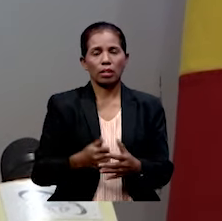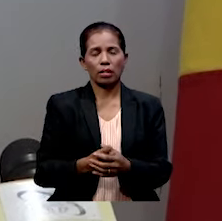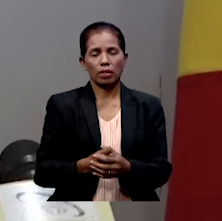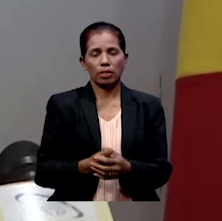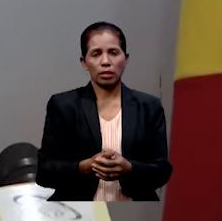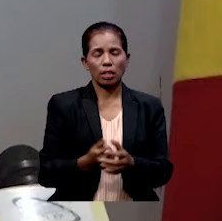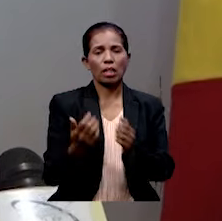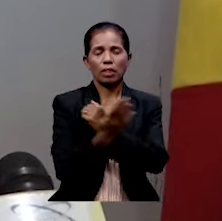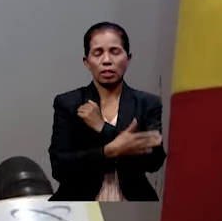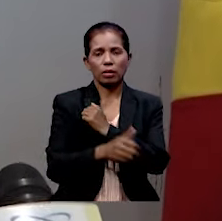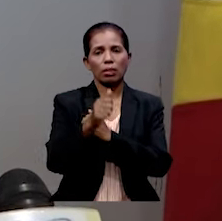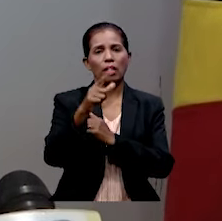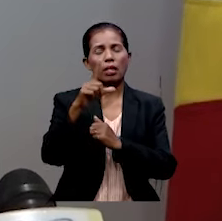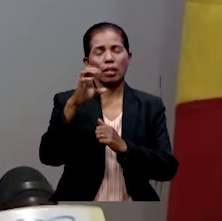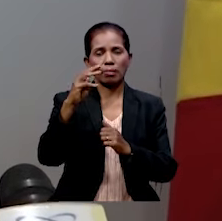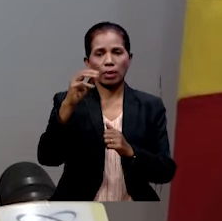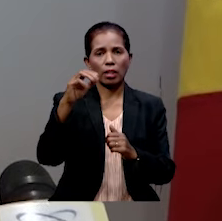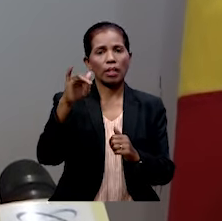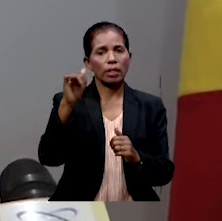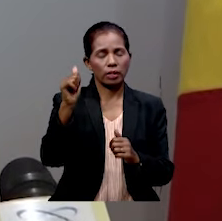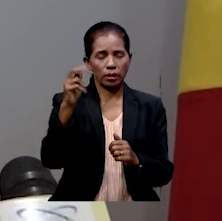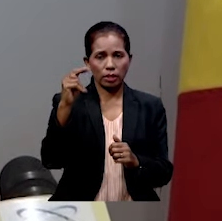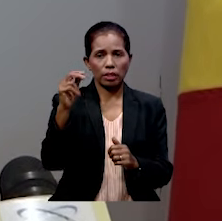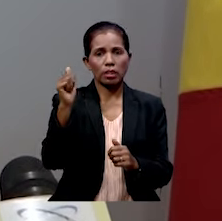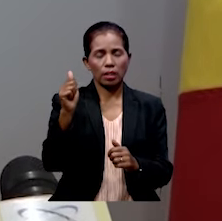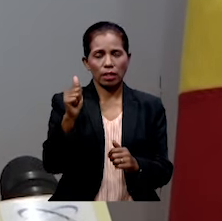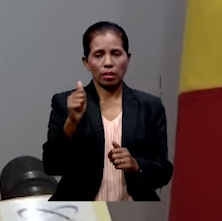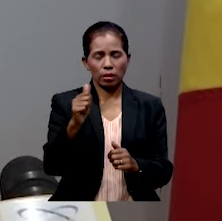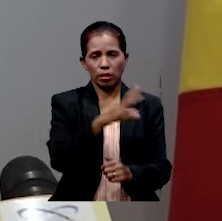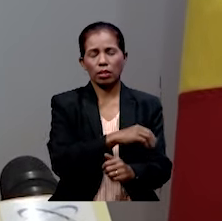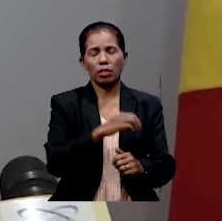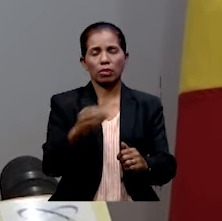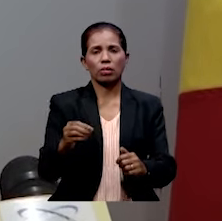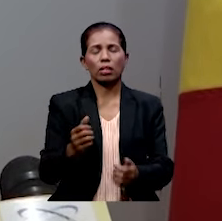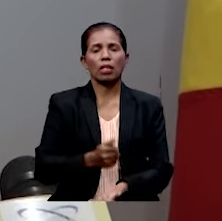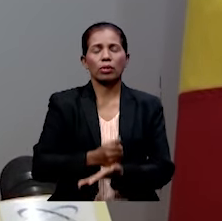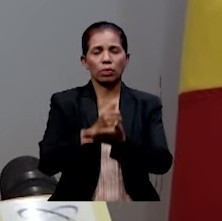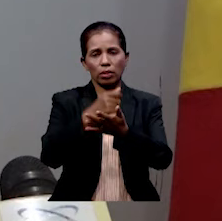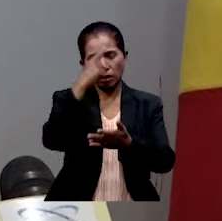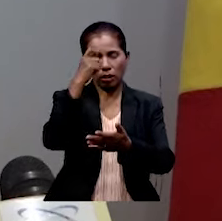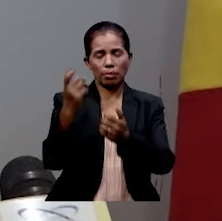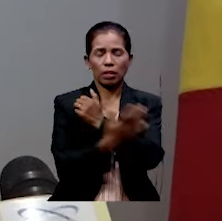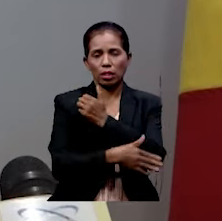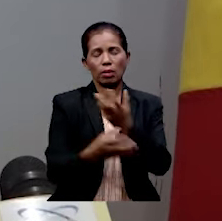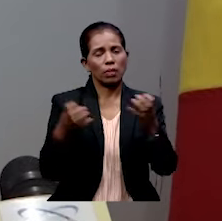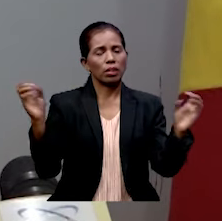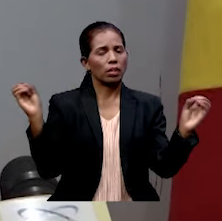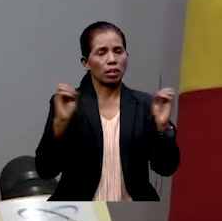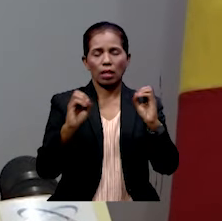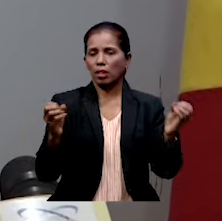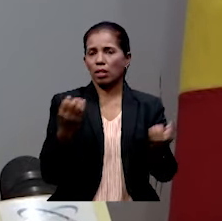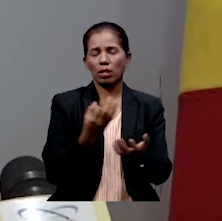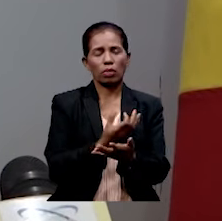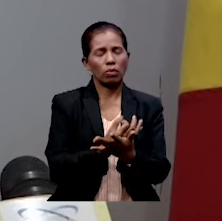Alemanya, hodi defende també rai barak nabé la ia vodida, la ia resources, la